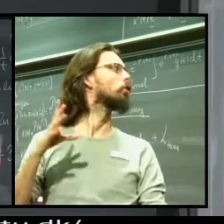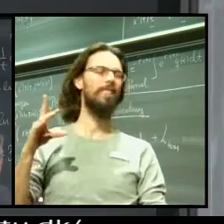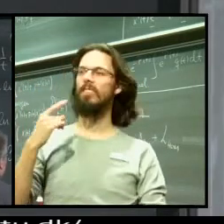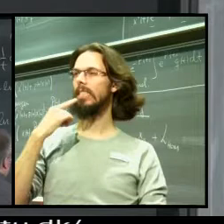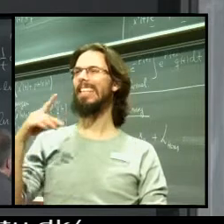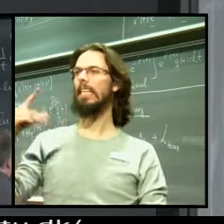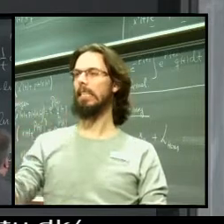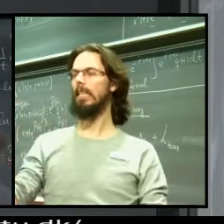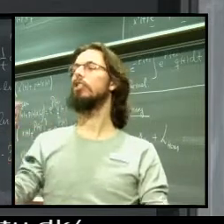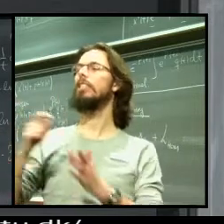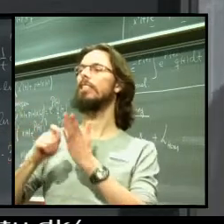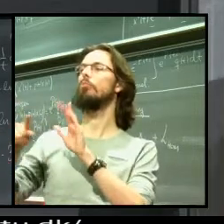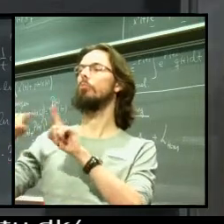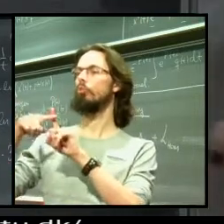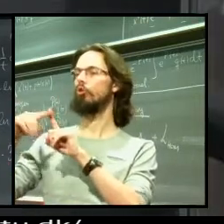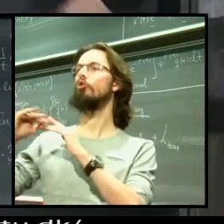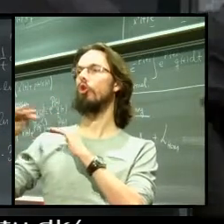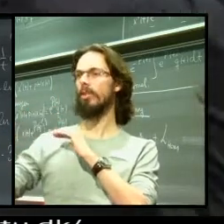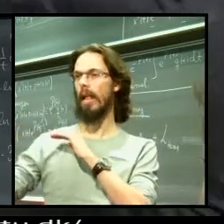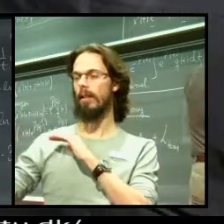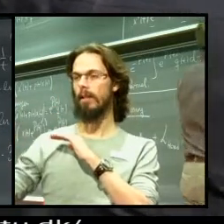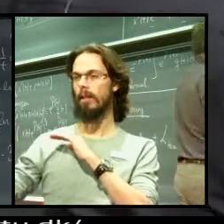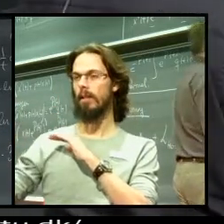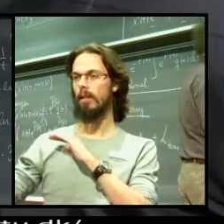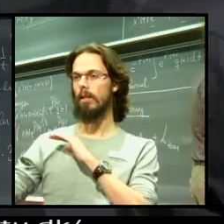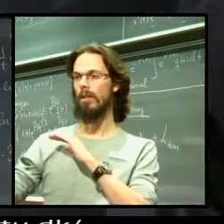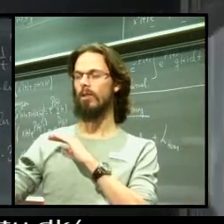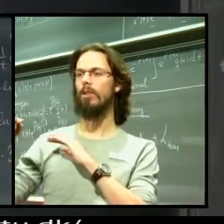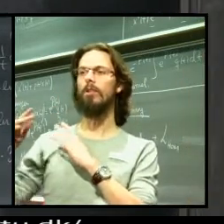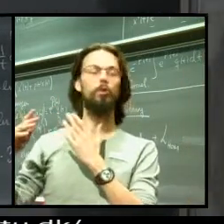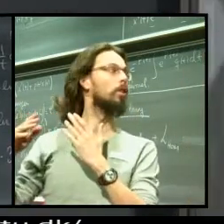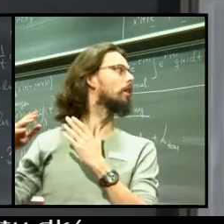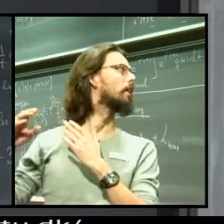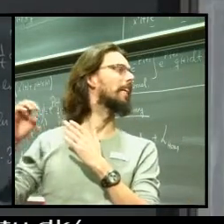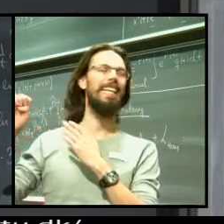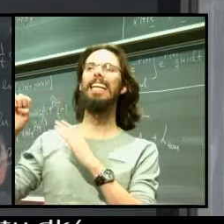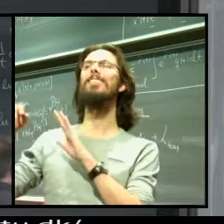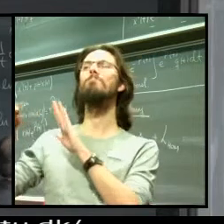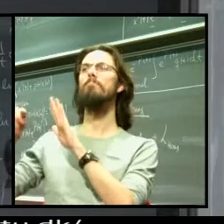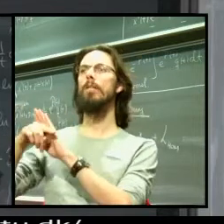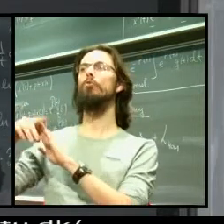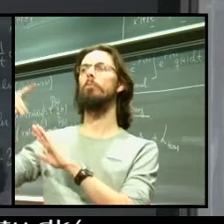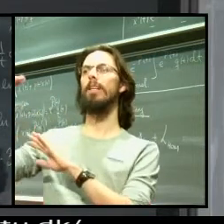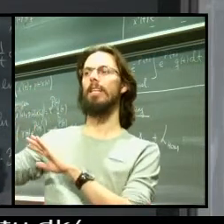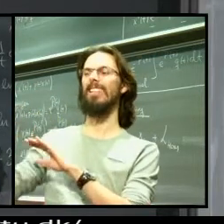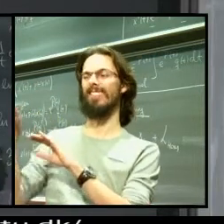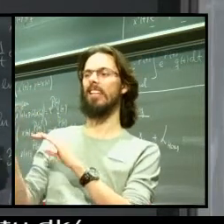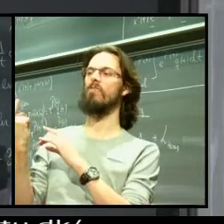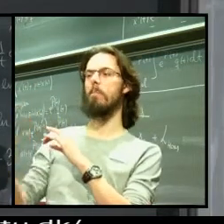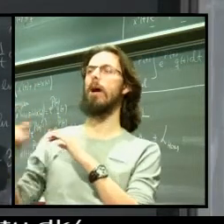plus, og så en konstant. Og så e minus p af t, og det var den, der stod der. Det var bare en konstant gang